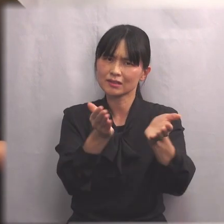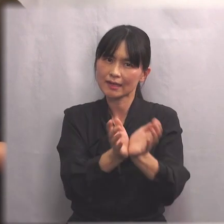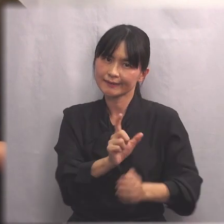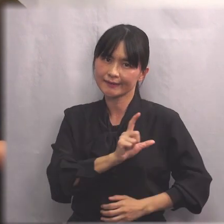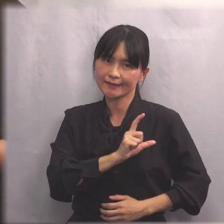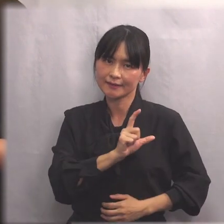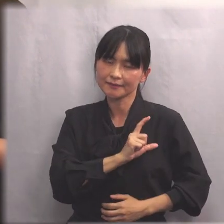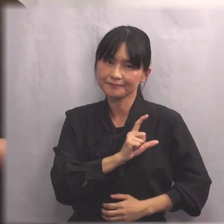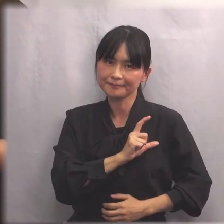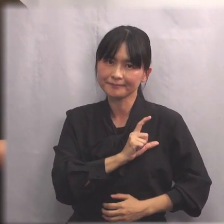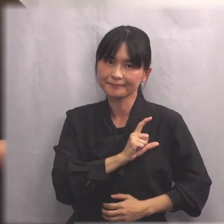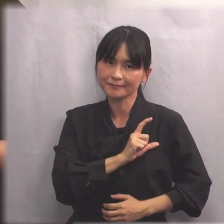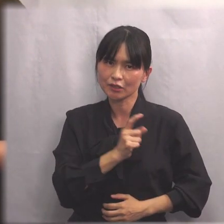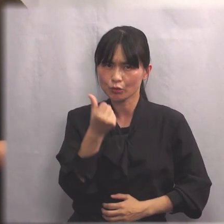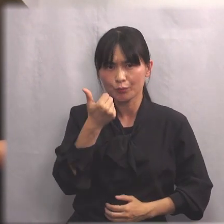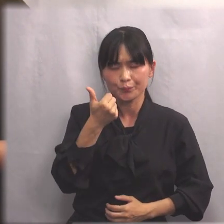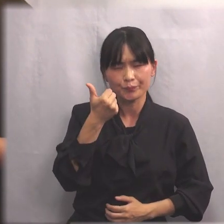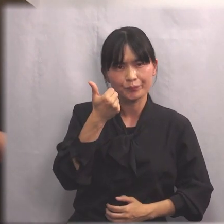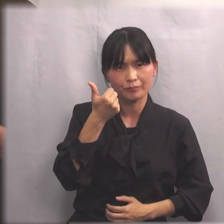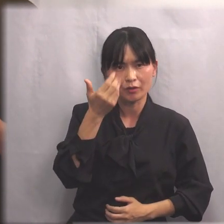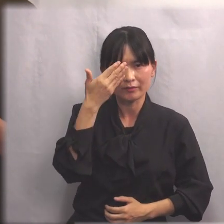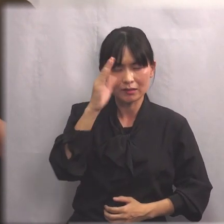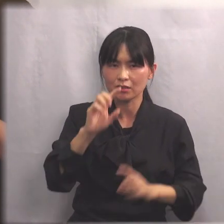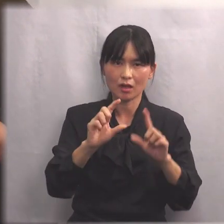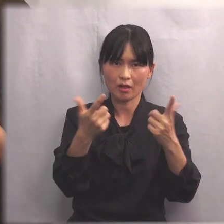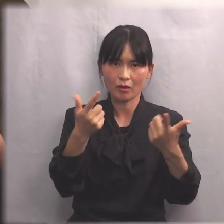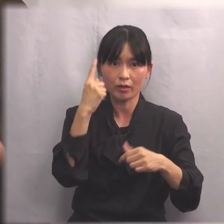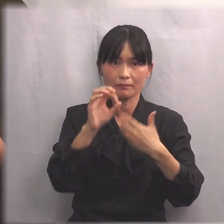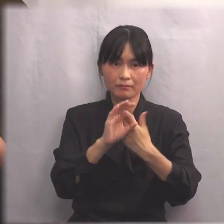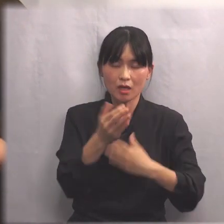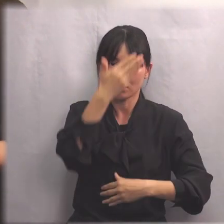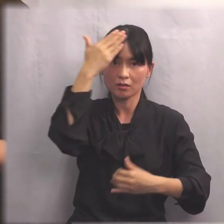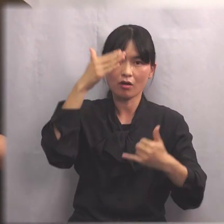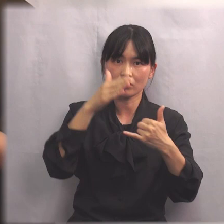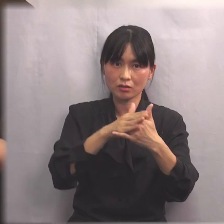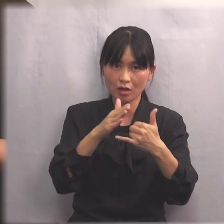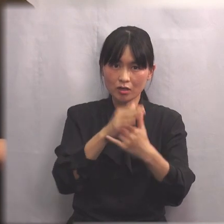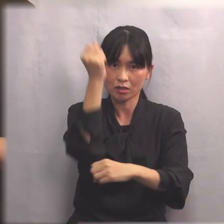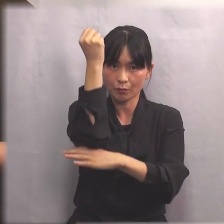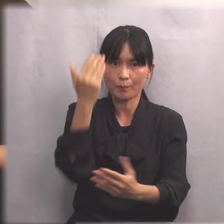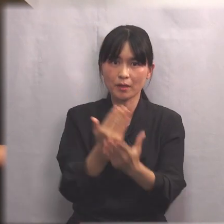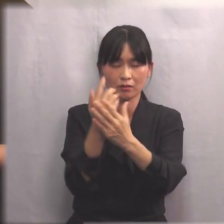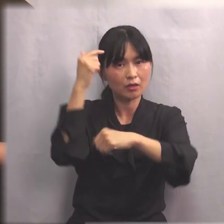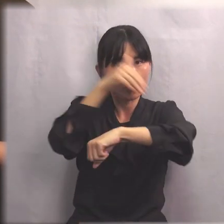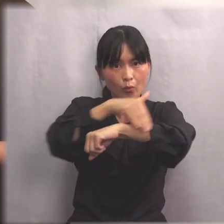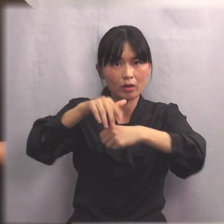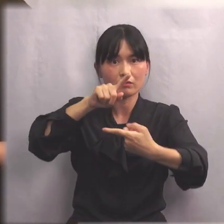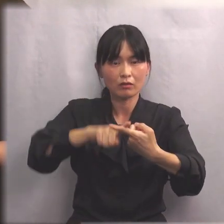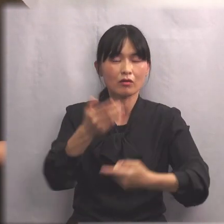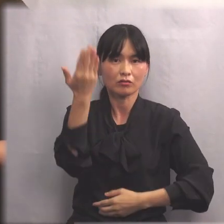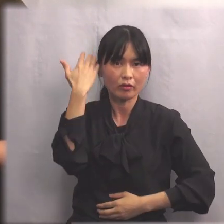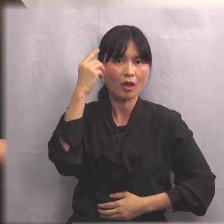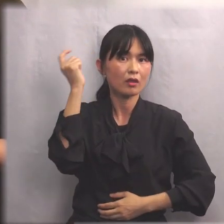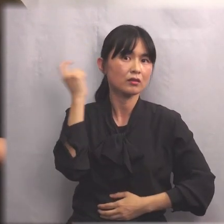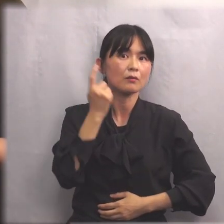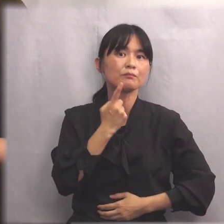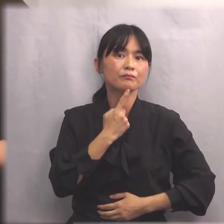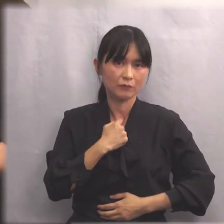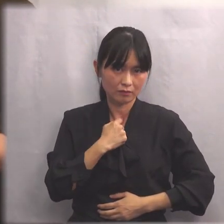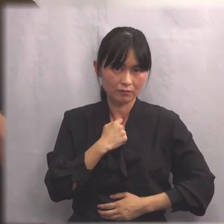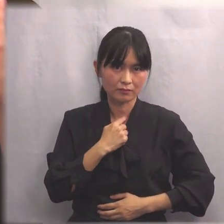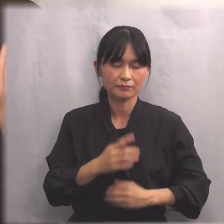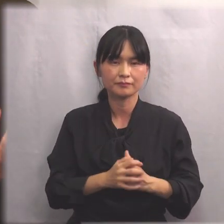당에서 낯선 이름은 아닙니다. 어떤 청년 기본 발전 계획이라고 하는 이름도 한 번쯤은 들어보셨을 거라고